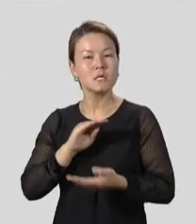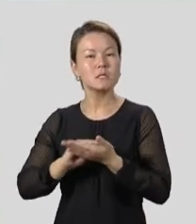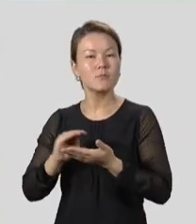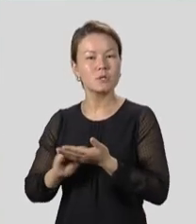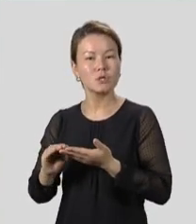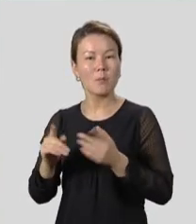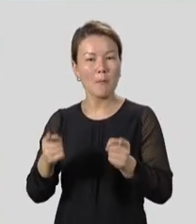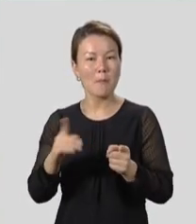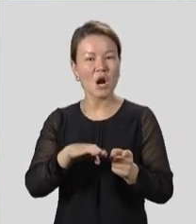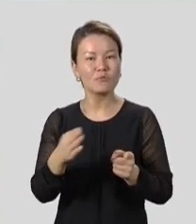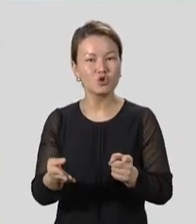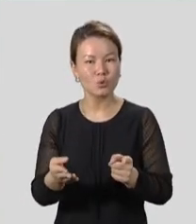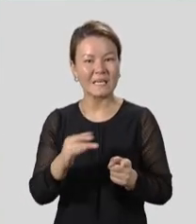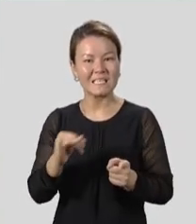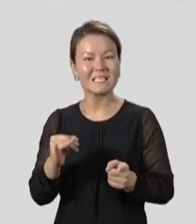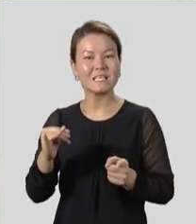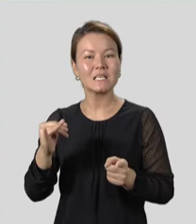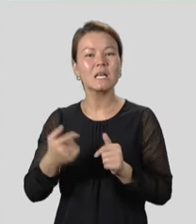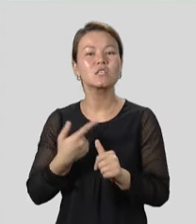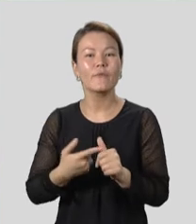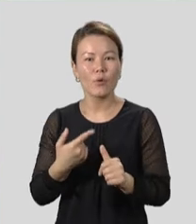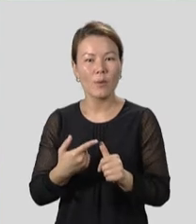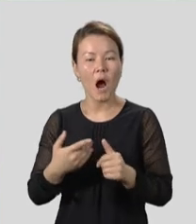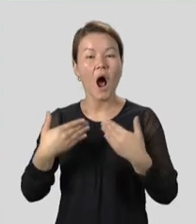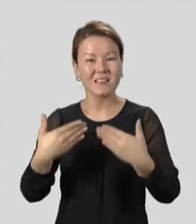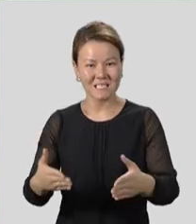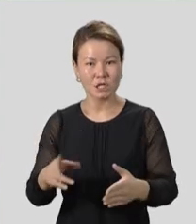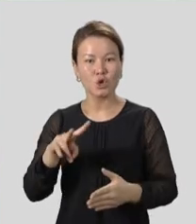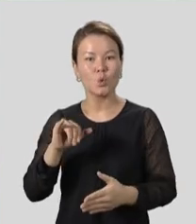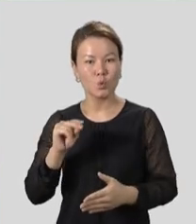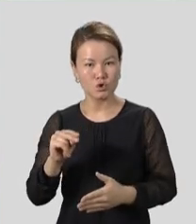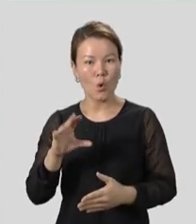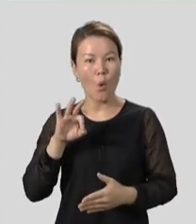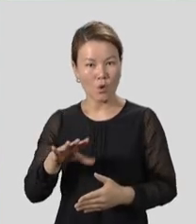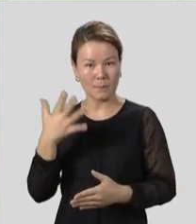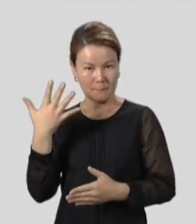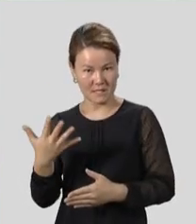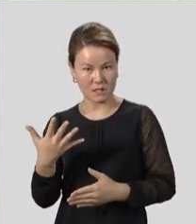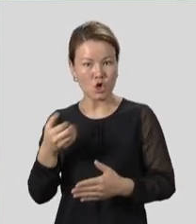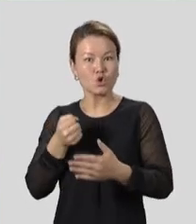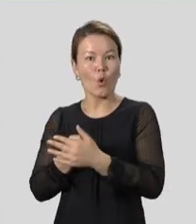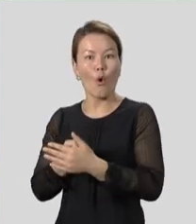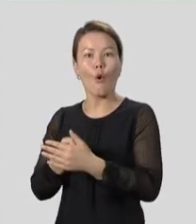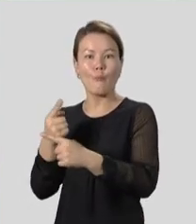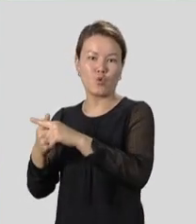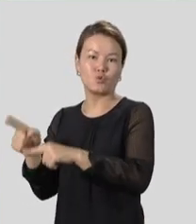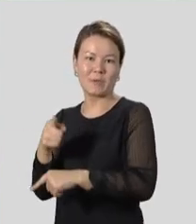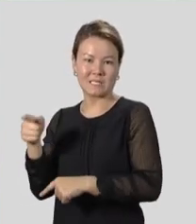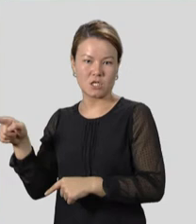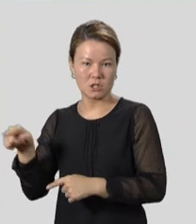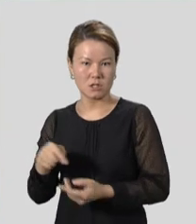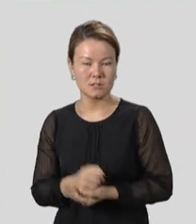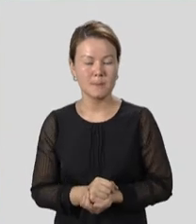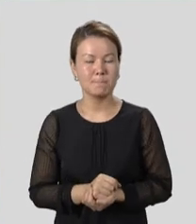Запишем промежуток и назовем открытый луч от 5 до плюс бесконечности.